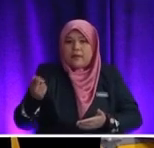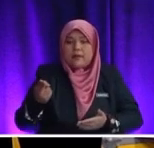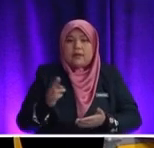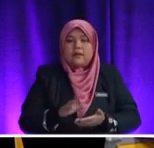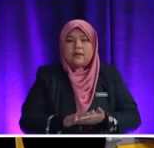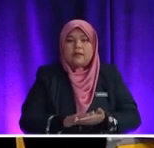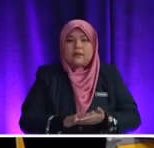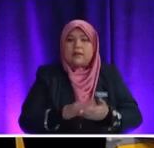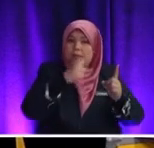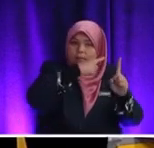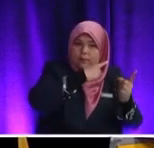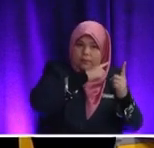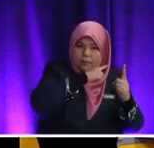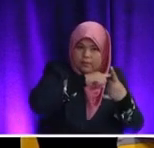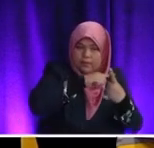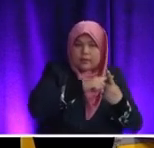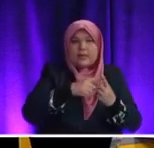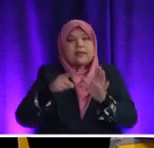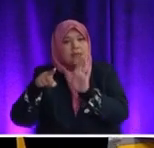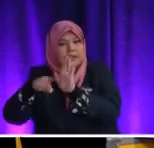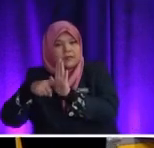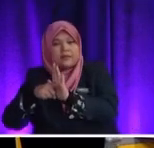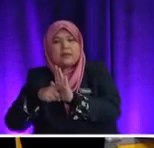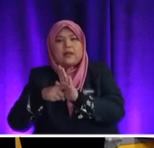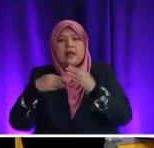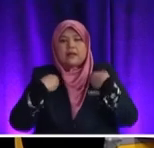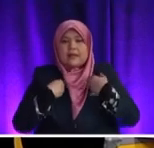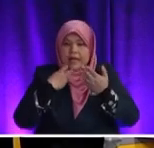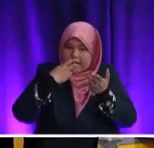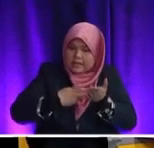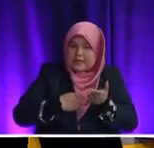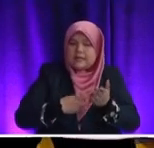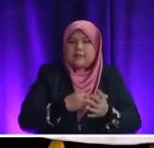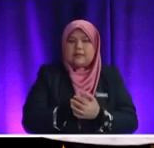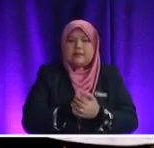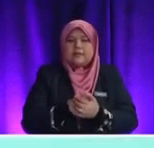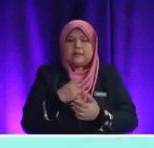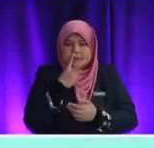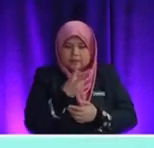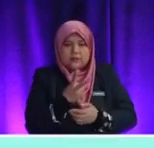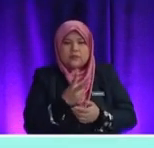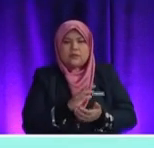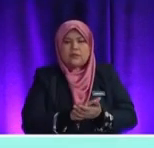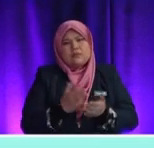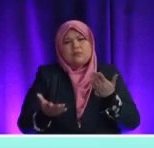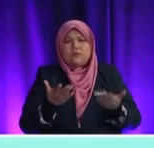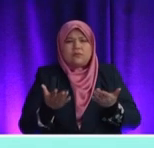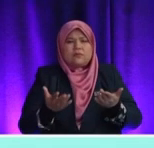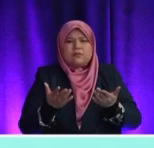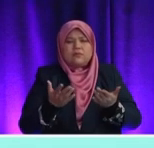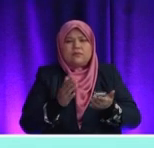elektrob positif dan elektron negatif sekitar ada Pak hasil dipresto nih jadi kita lihat kemungkinan